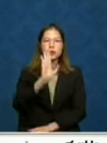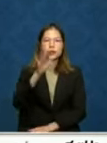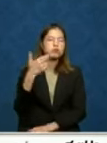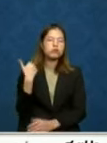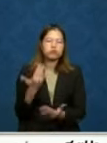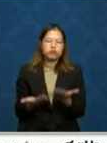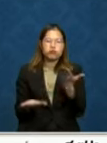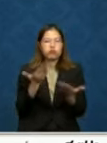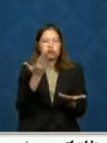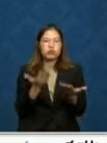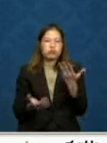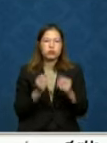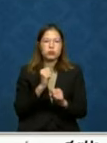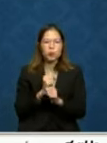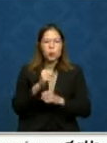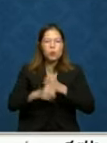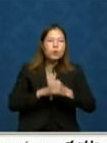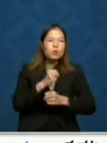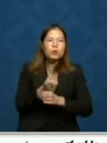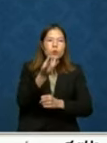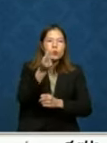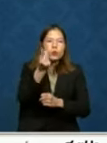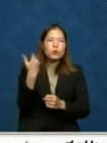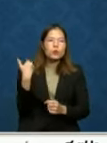ยกี่เดือนไม่เกี่ยวครับก็แค่